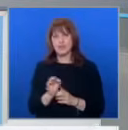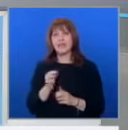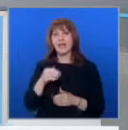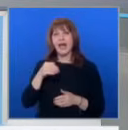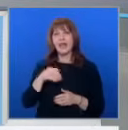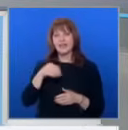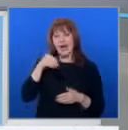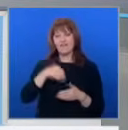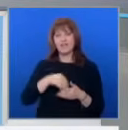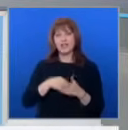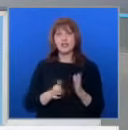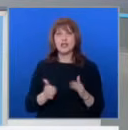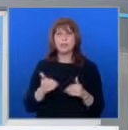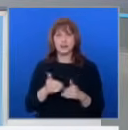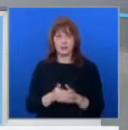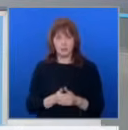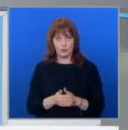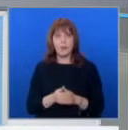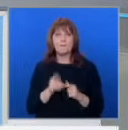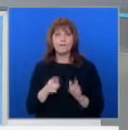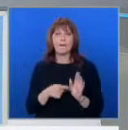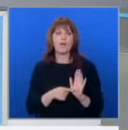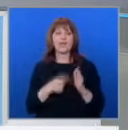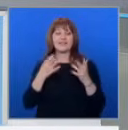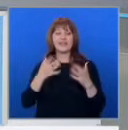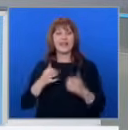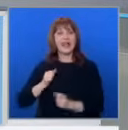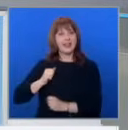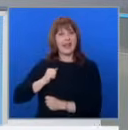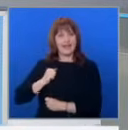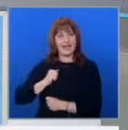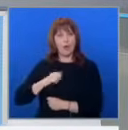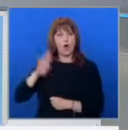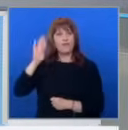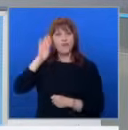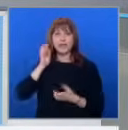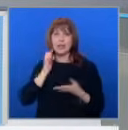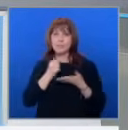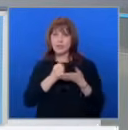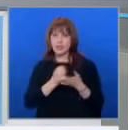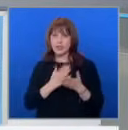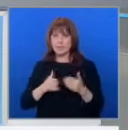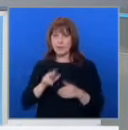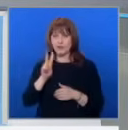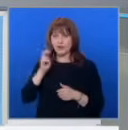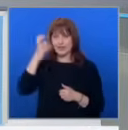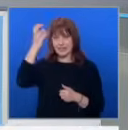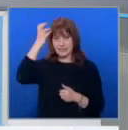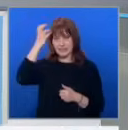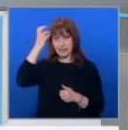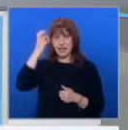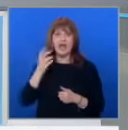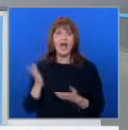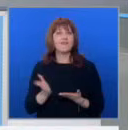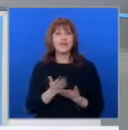което е над 4 милиарда и 200 милиона лева. Това показват данните на НАТО. Военният бюджет на повече от 20 държави от